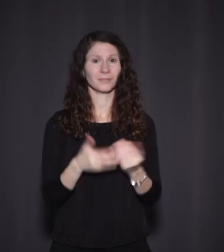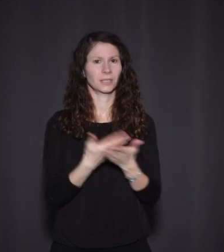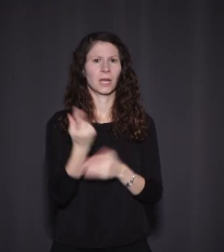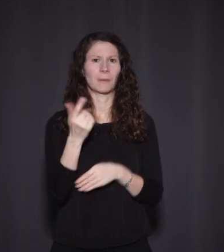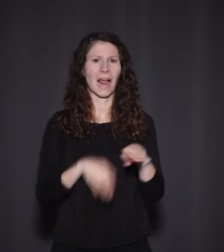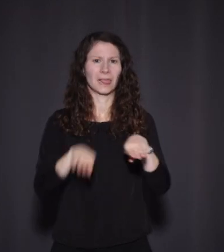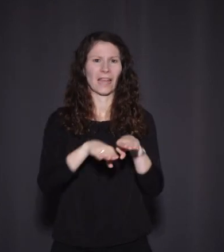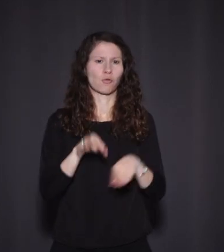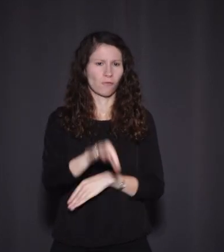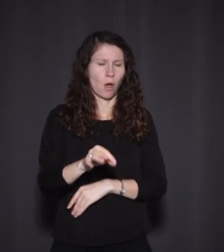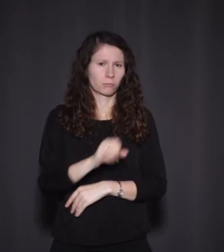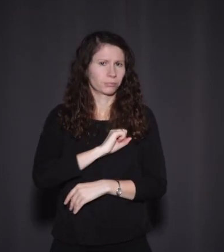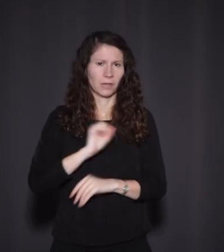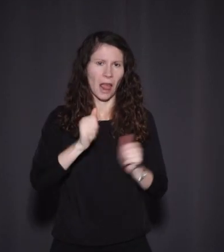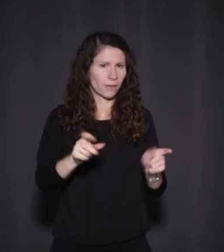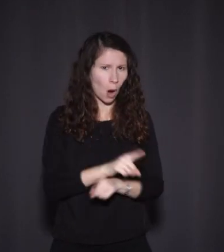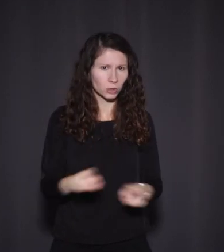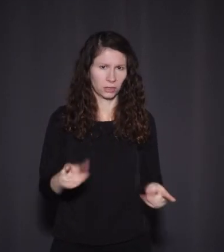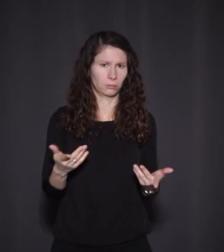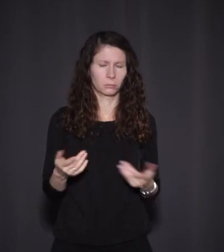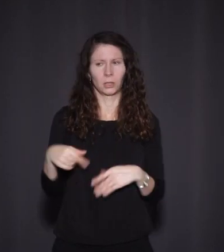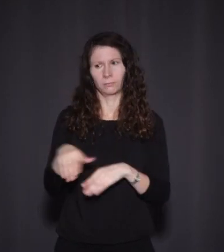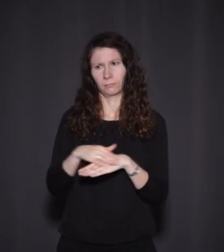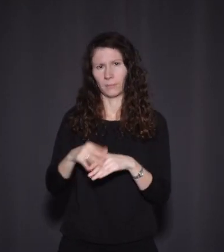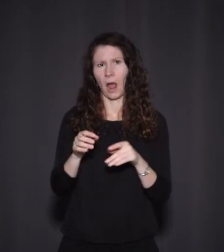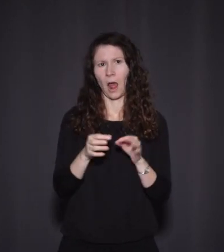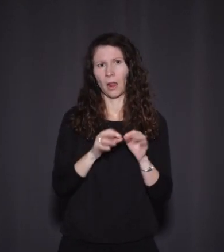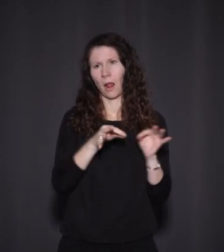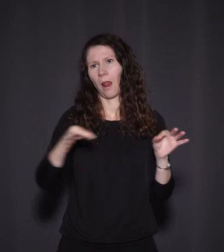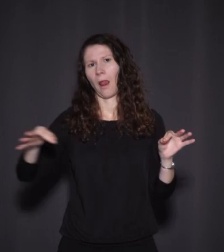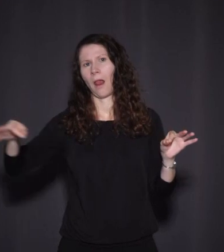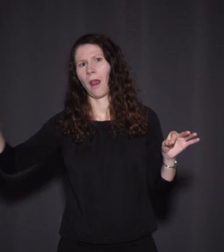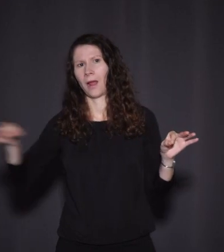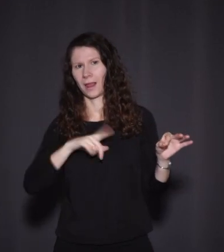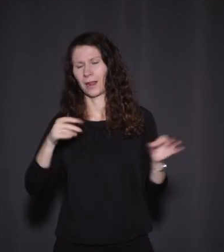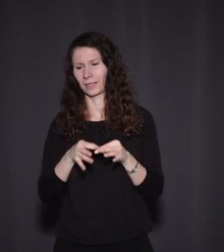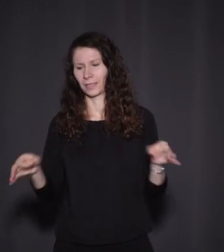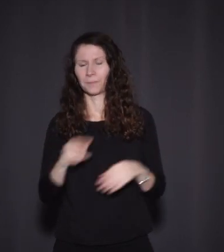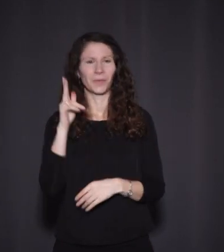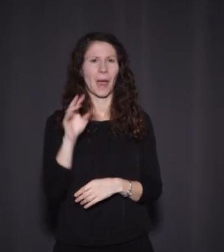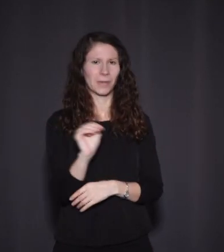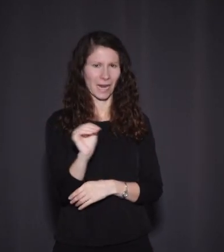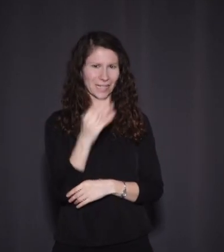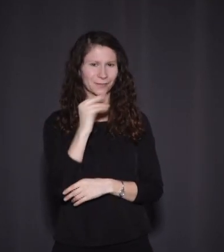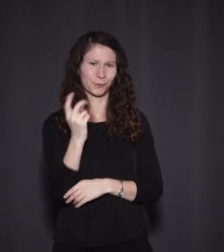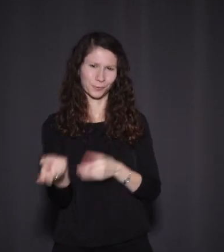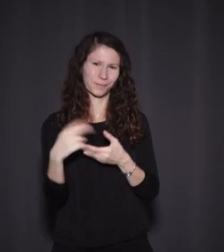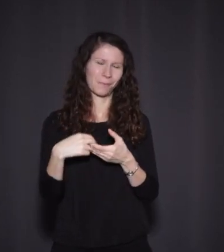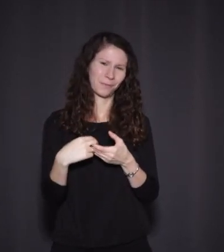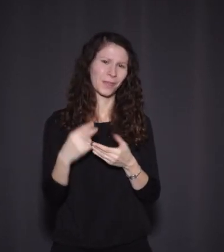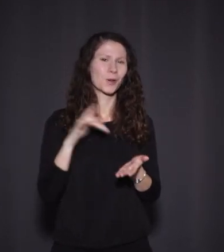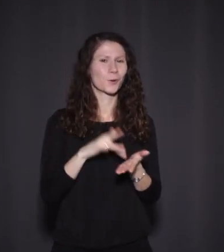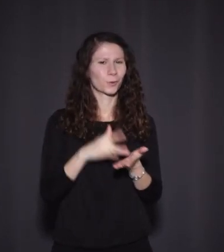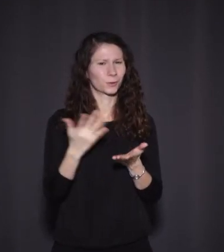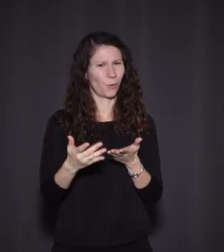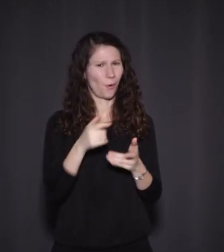weil der hat gar nichts davon. Herr Bartsch, das war ein sehr langer Satz. Ich möchte ganz kurz erklärend nur Herrn Michaelis nochmal ins Boot holen, denn diese